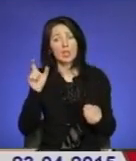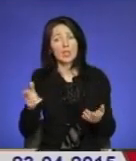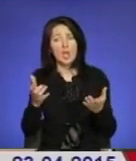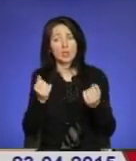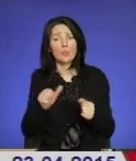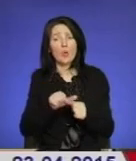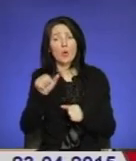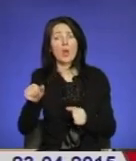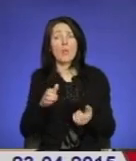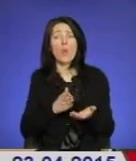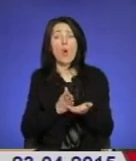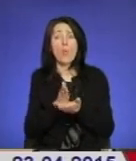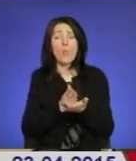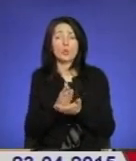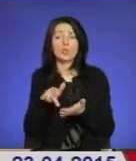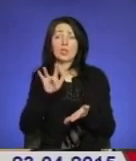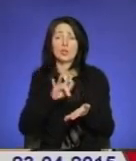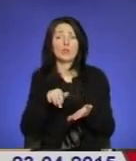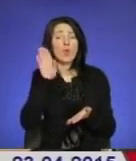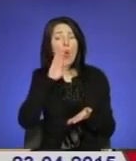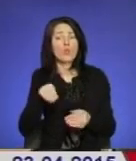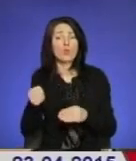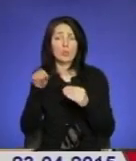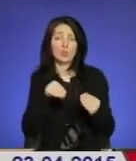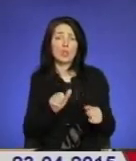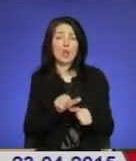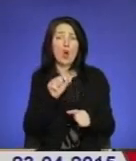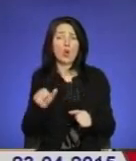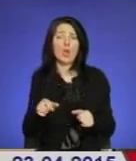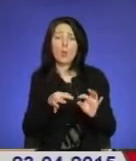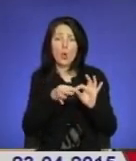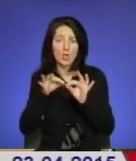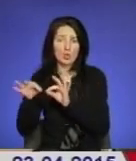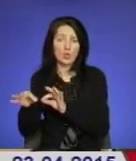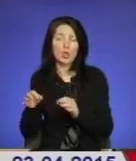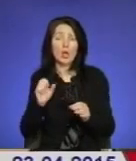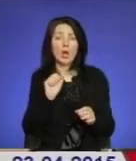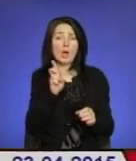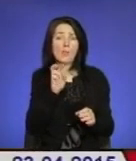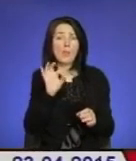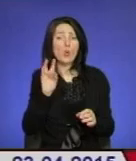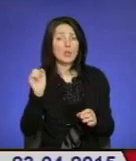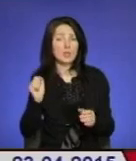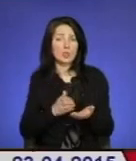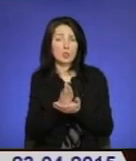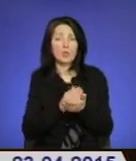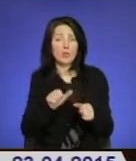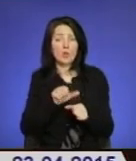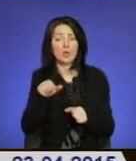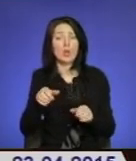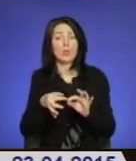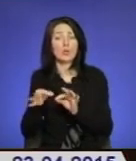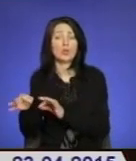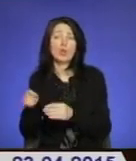послуги централізованого водопостачання, водовідведення, окремо рядочок абонентське обслуговування і окремо рядочок повірка лічильників.